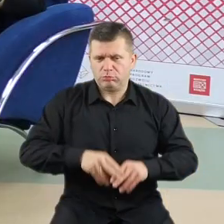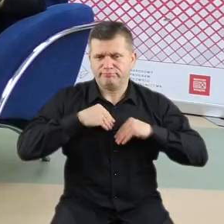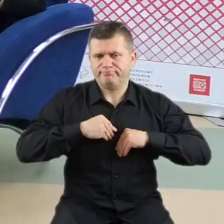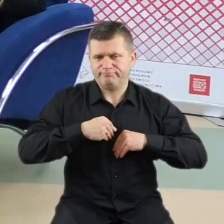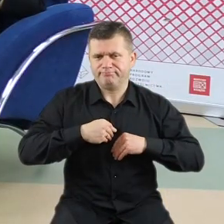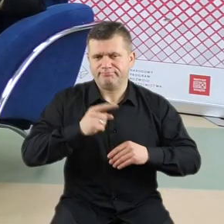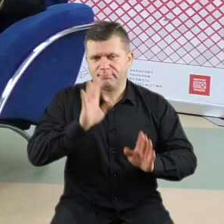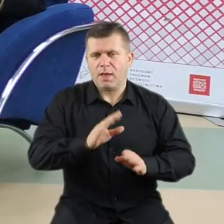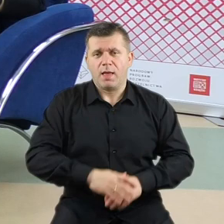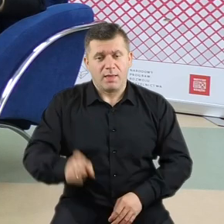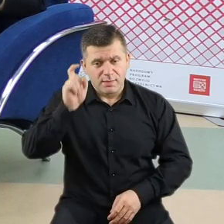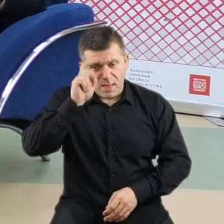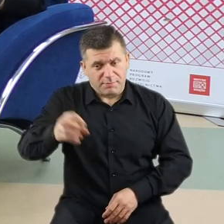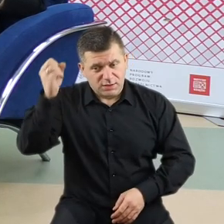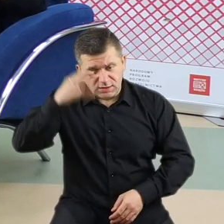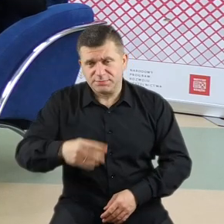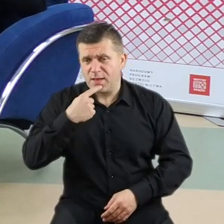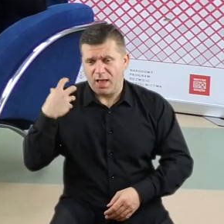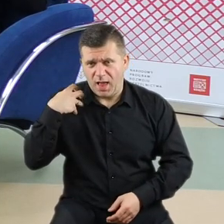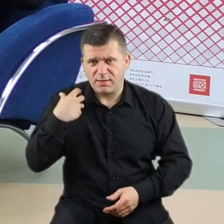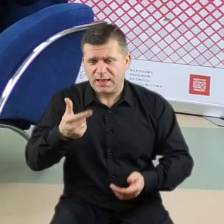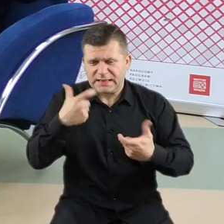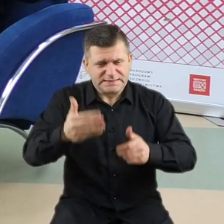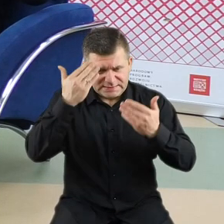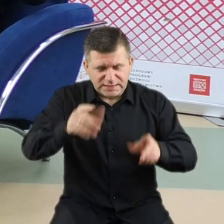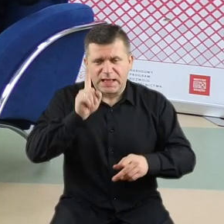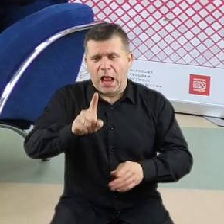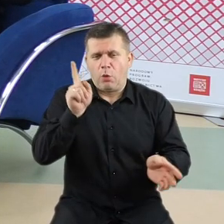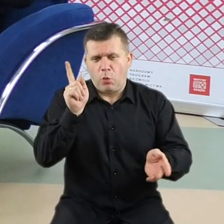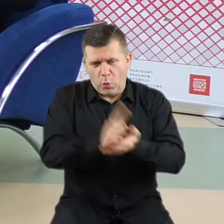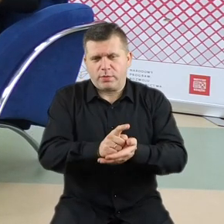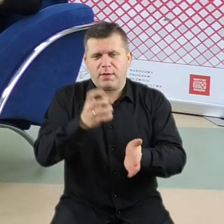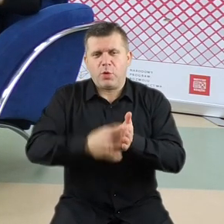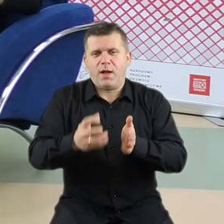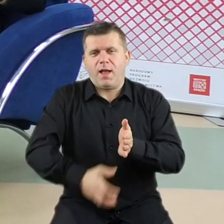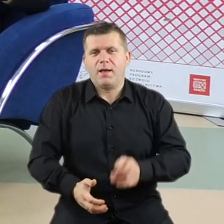mnie. Tak, niemiecki, hiszpański, angielski, nic nie znam, ale się dogaduję. No ale wiesz co, to jest naprawdę